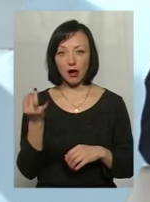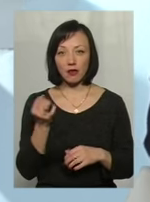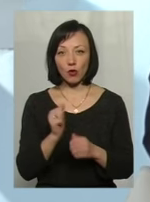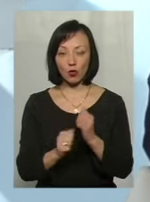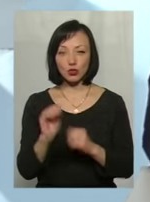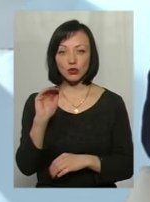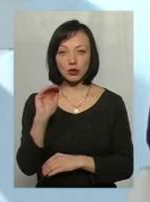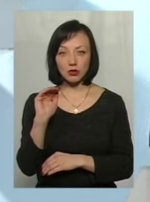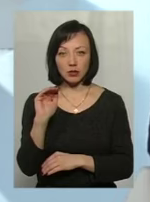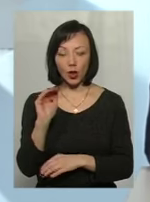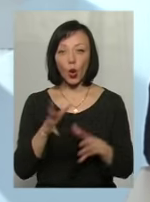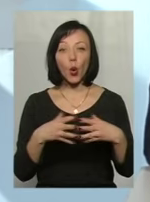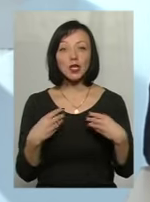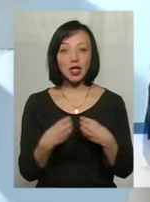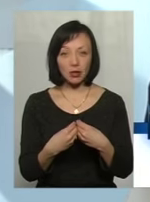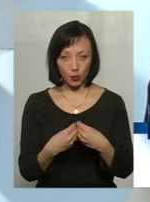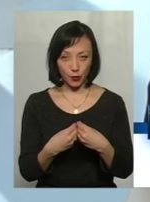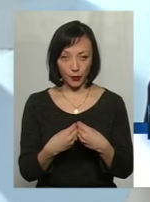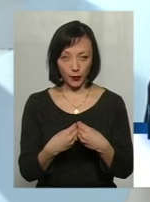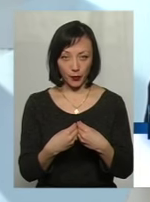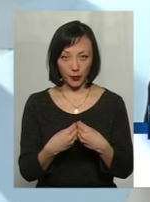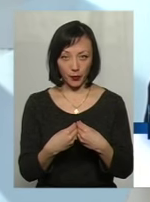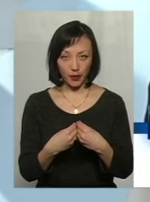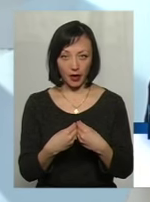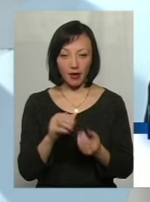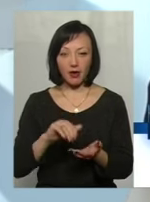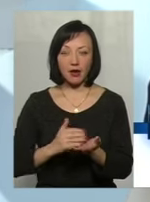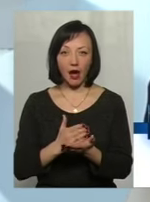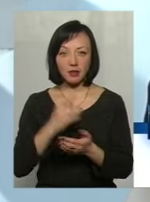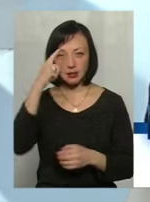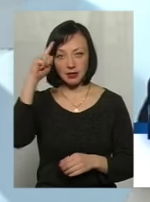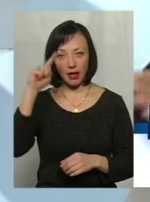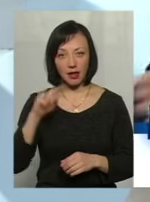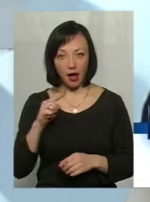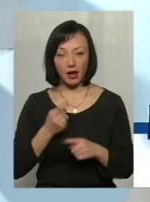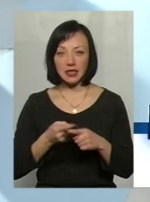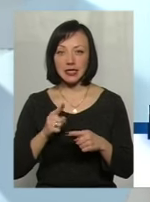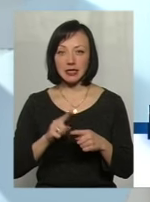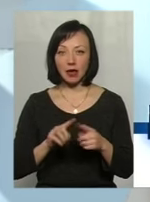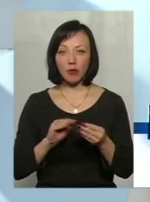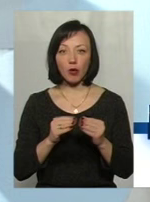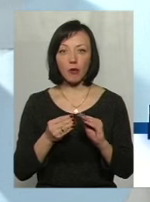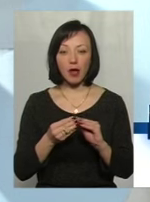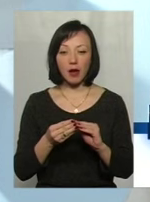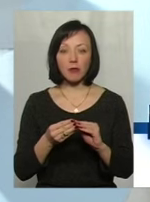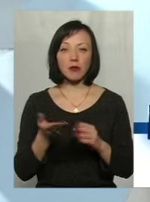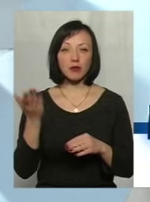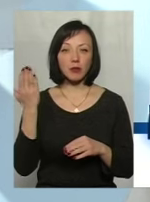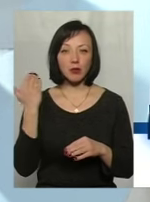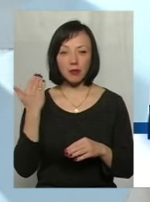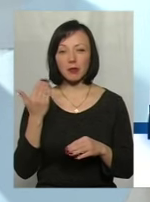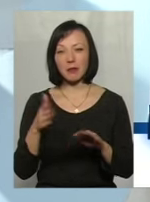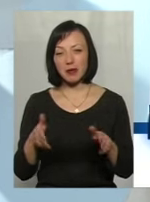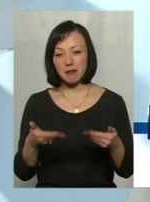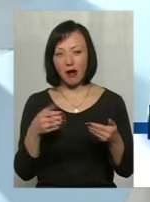кожну дитину, кожну родину, перепрошую. Якісне знання – це от проблема, яку ми піднімали з